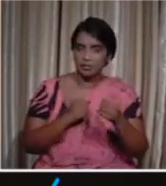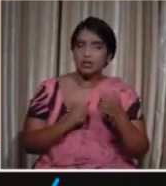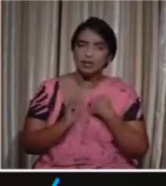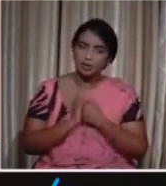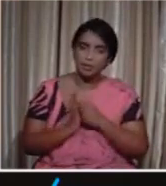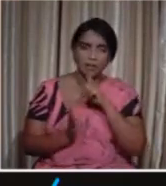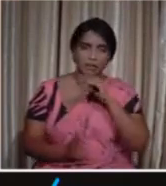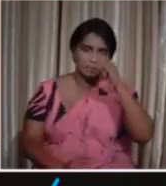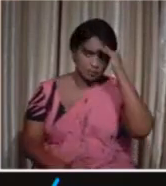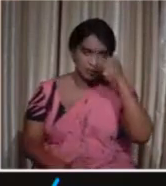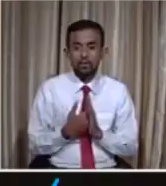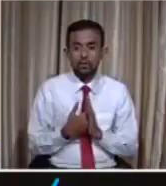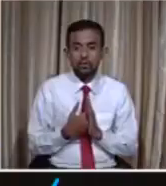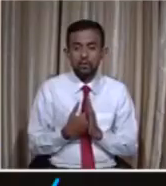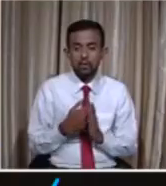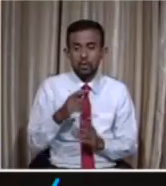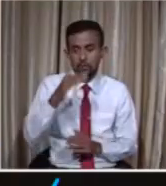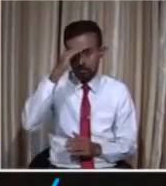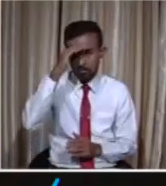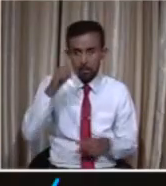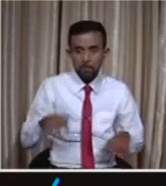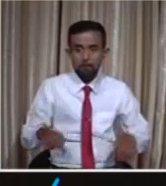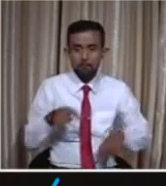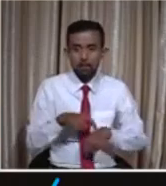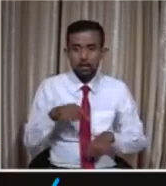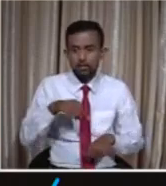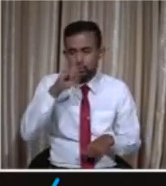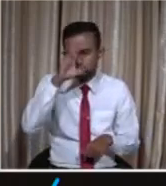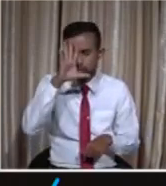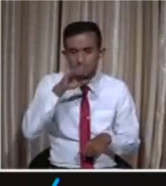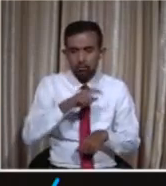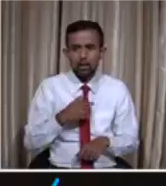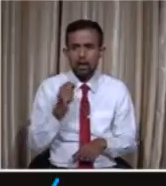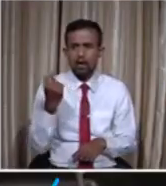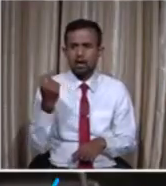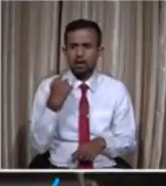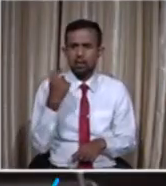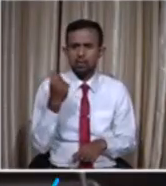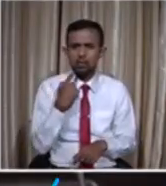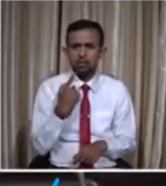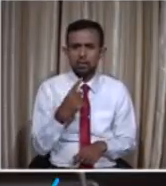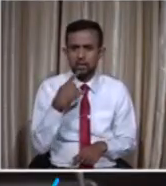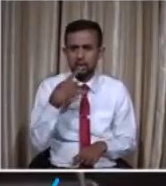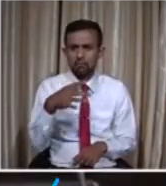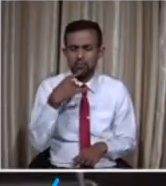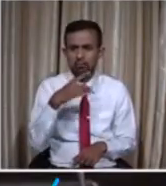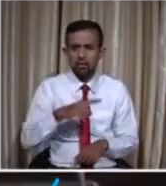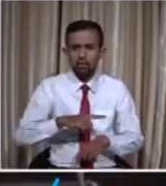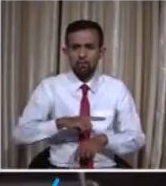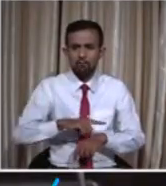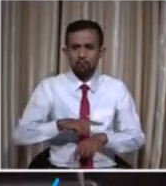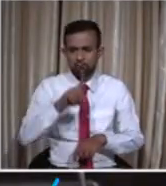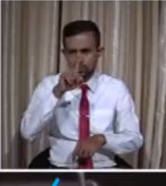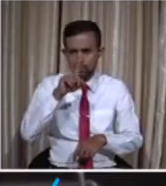ගරු කතානායකතුමාට මම දන්නනවා. මම මේ අවස්ථාවේදී අද උදෑසන සිට මගේ නම විටින් විට ප්‍රකාශ වුණා. ඒ පිළිබඳ විනාඩියක කාලයක් තුළ